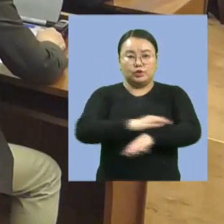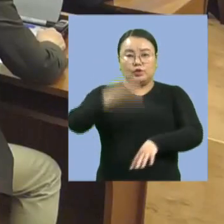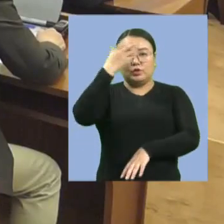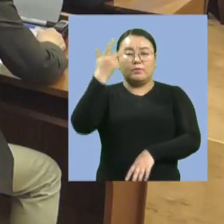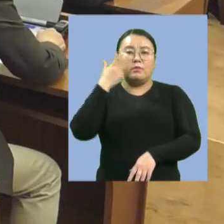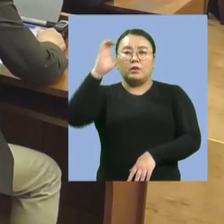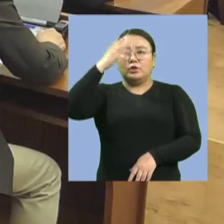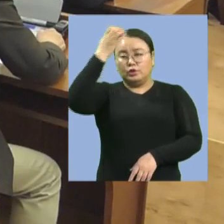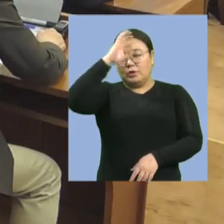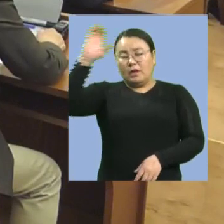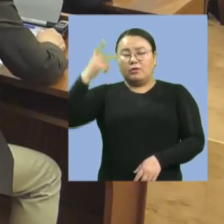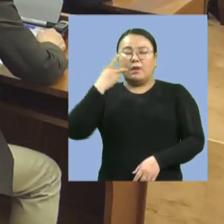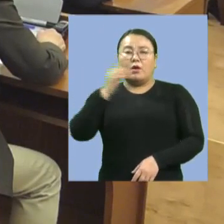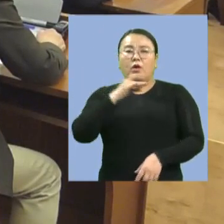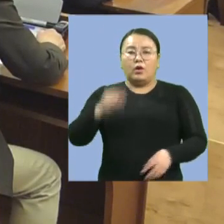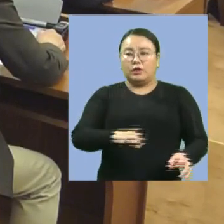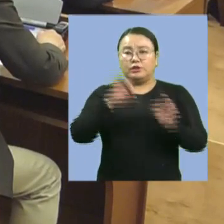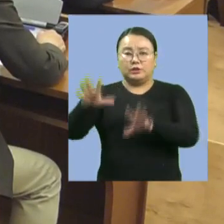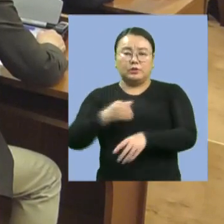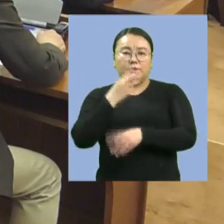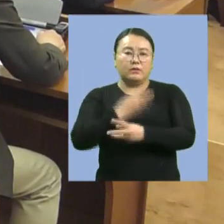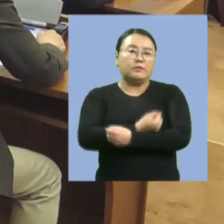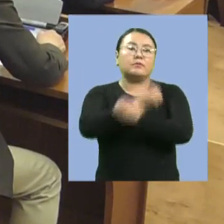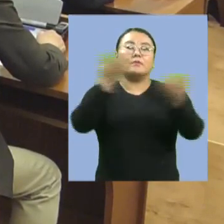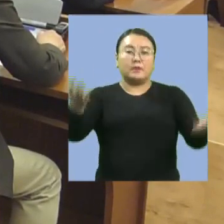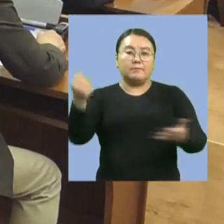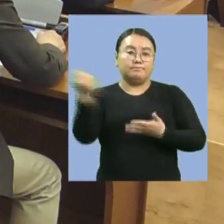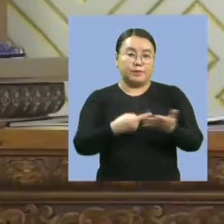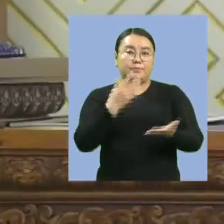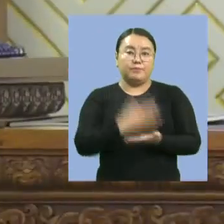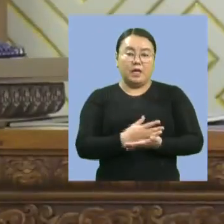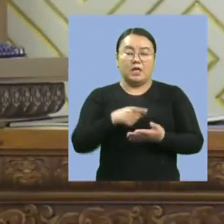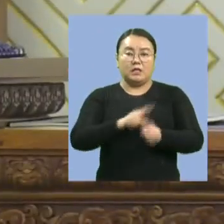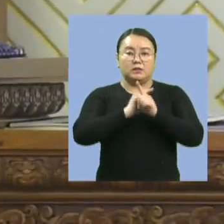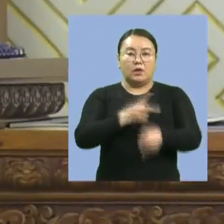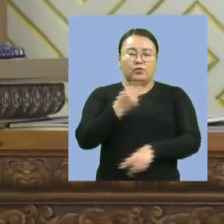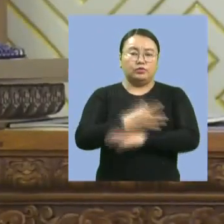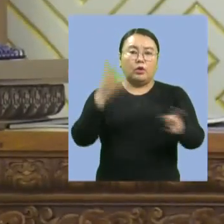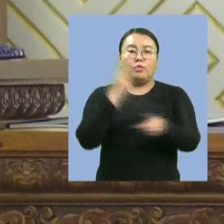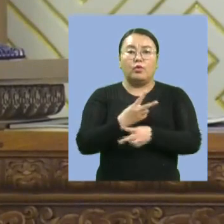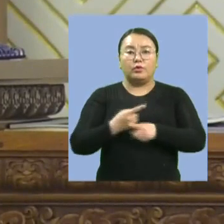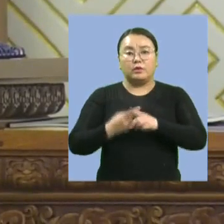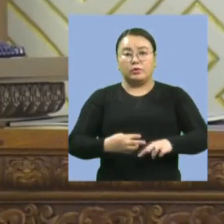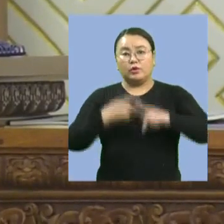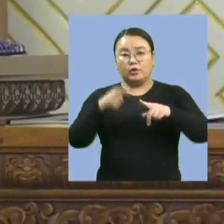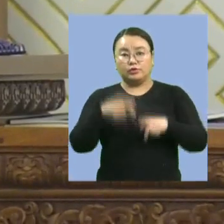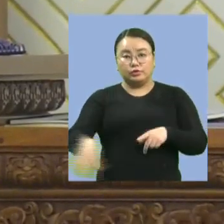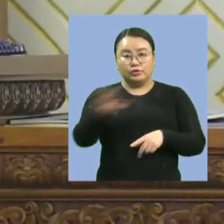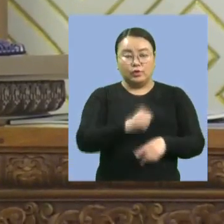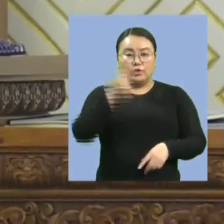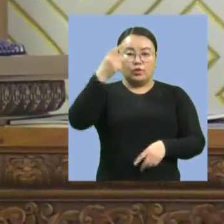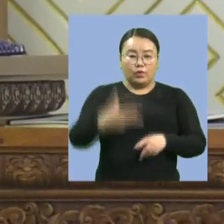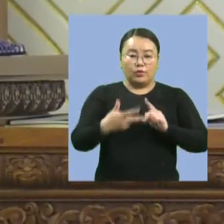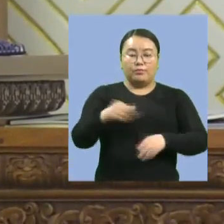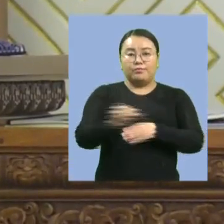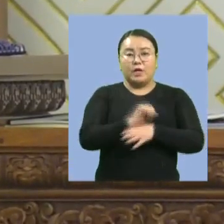баталж төслийг төрийн байгуулалтын байнгын хороон шилжүүлж энэ тухай нийтэд зарлан мэдээлнэ гэж заасан байдаг. Энэ дагуу үндсэн хуульд өөрчлөлт оруулах